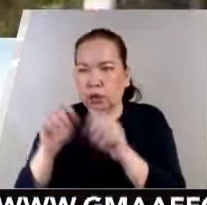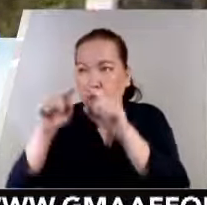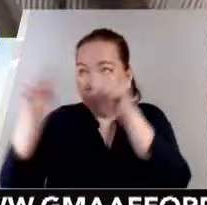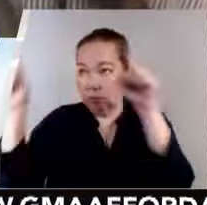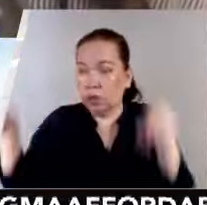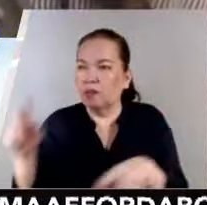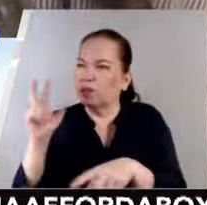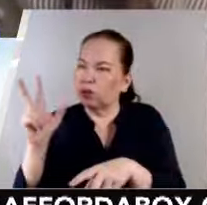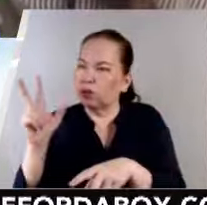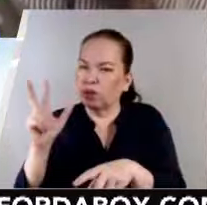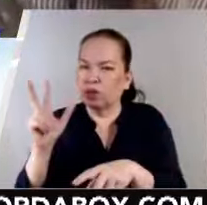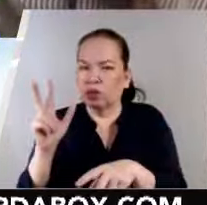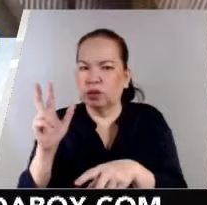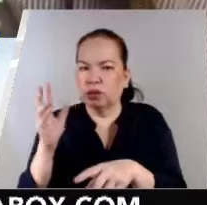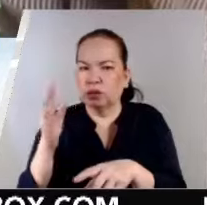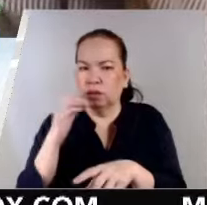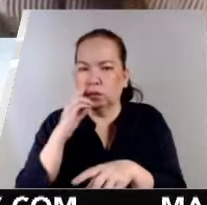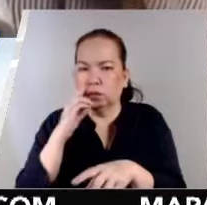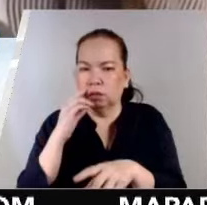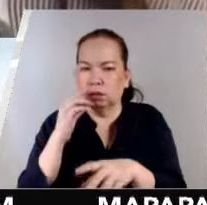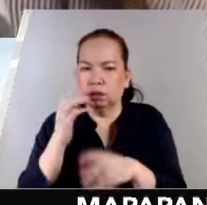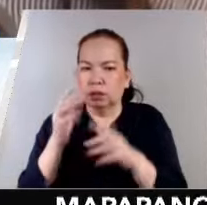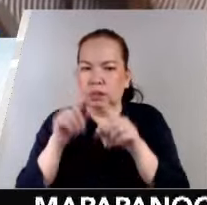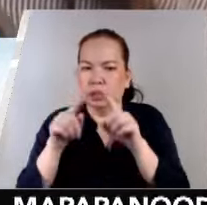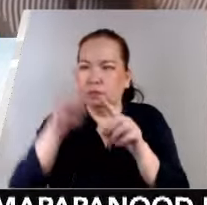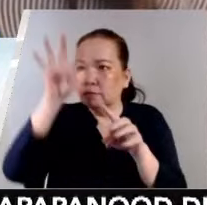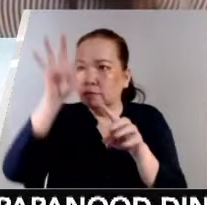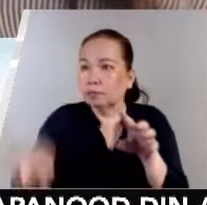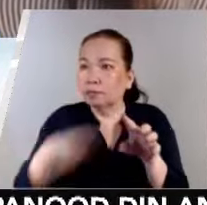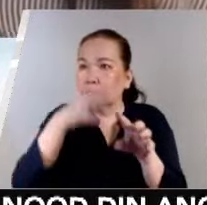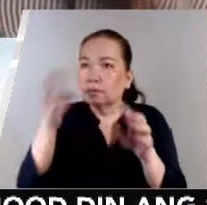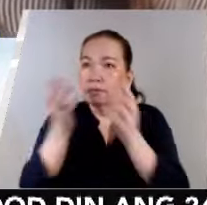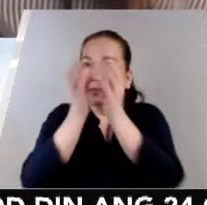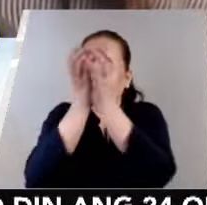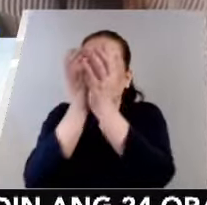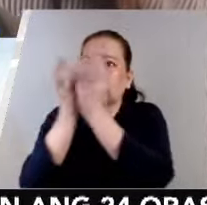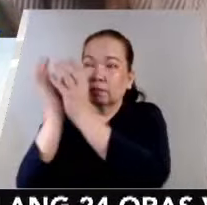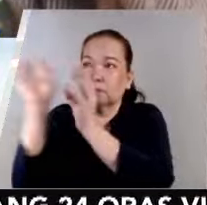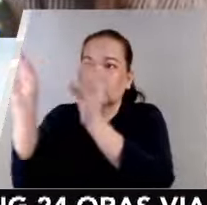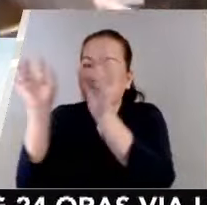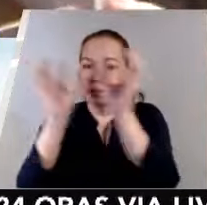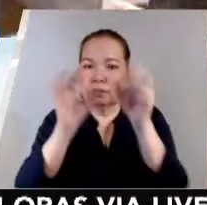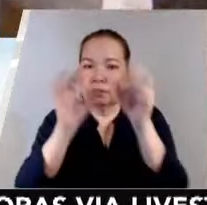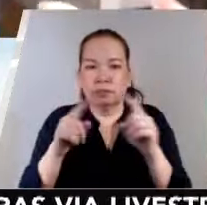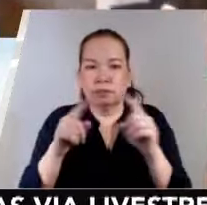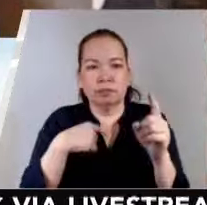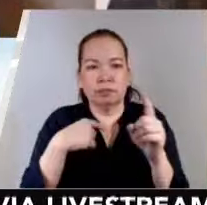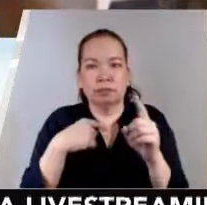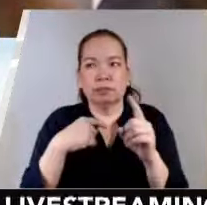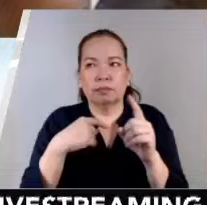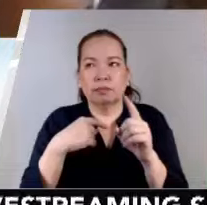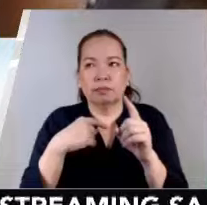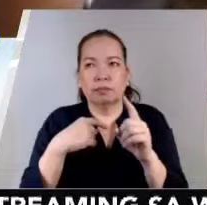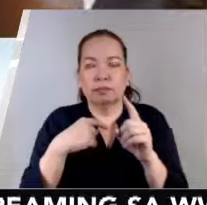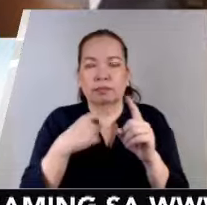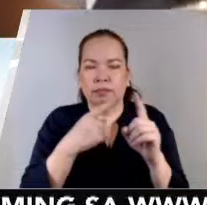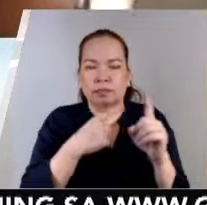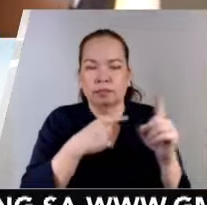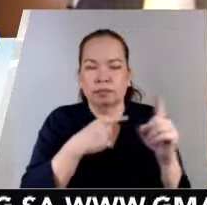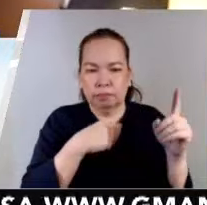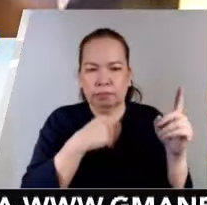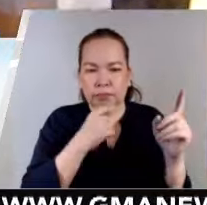din, meron din tayong itatayong pa maliit na kolumbaryum. Bukod sa libreng